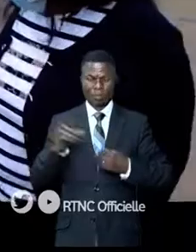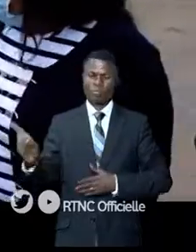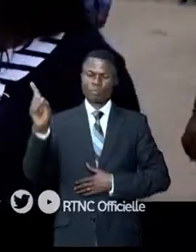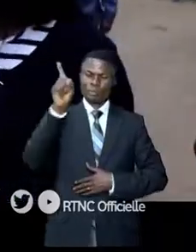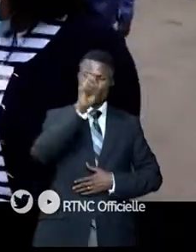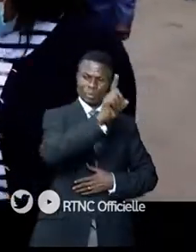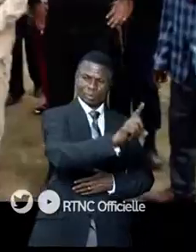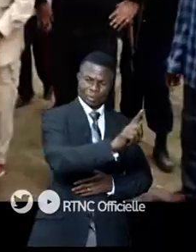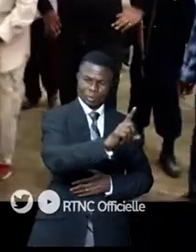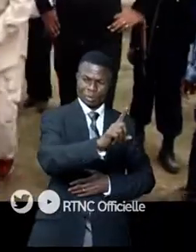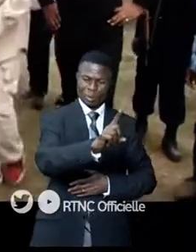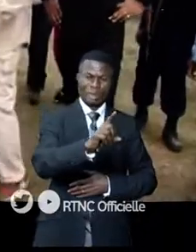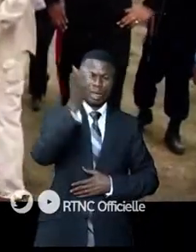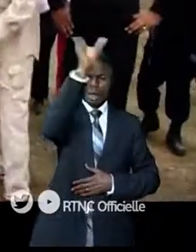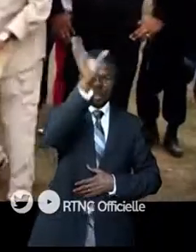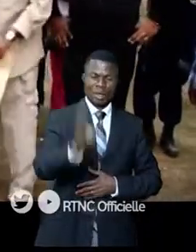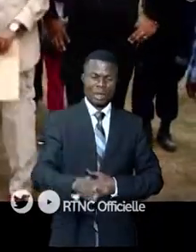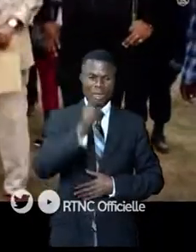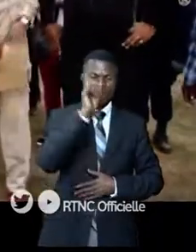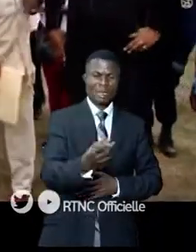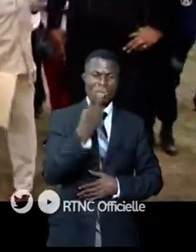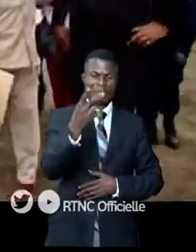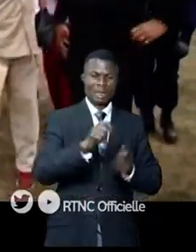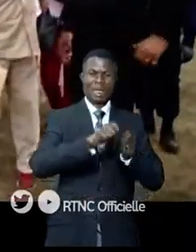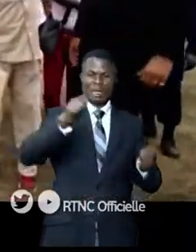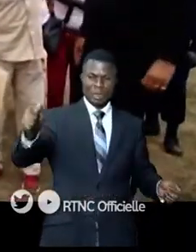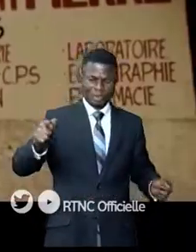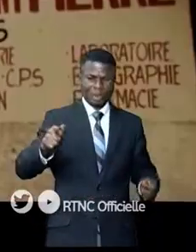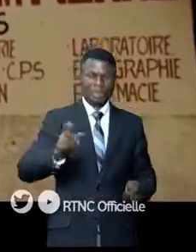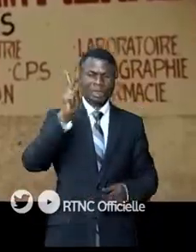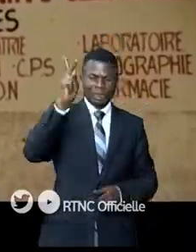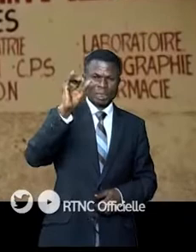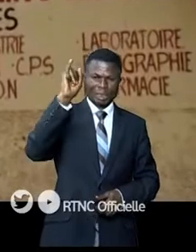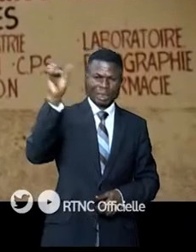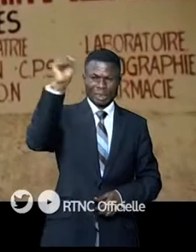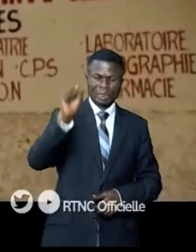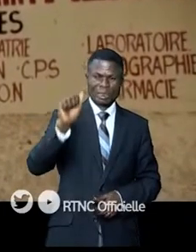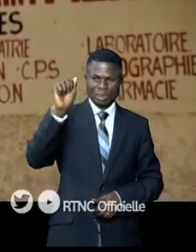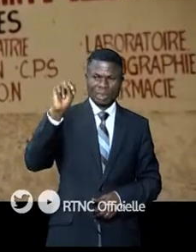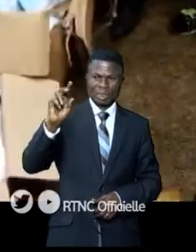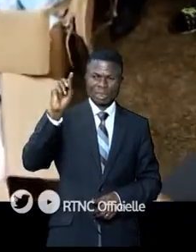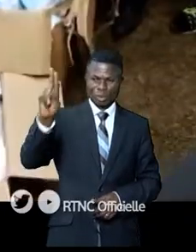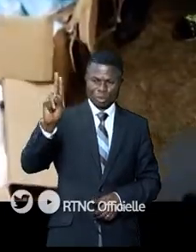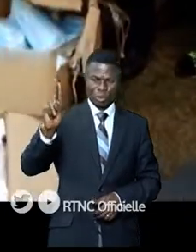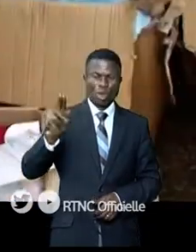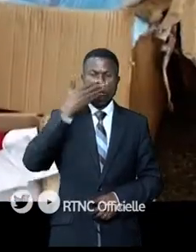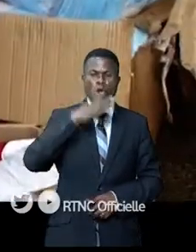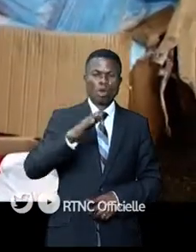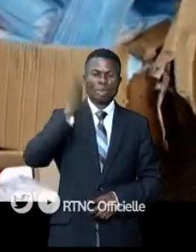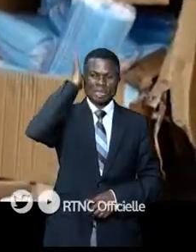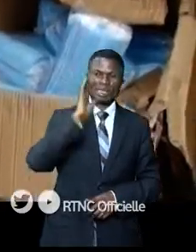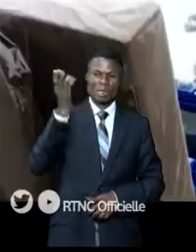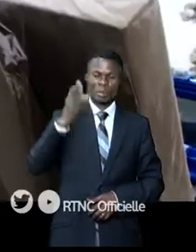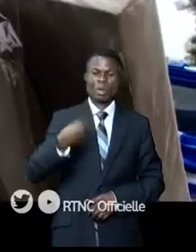rendue loin de la capitale à près des 120 km de Kinshasa à Kisantu, au centre de santé Saint-Pierre, pour émettre